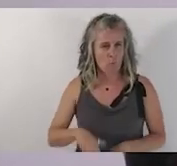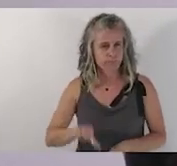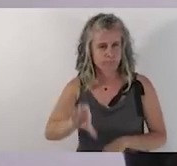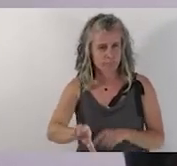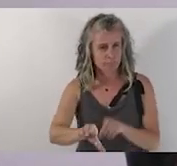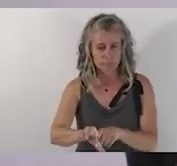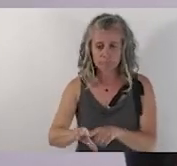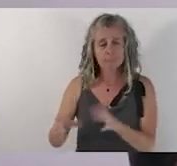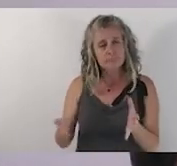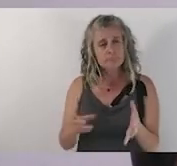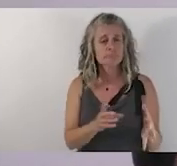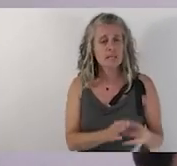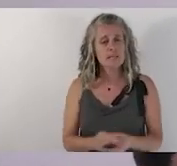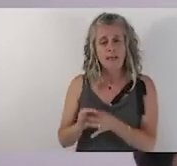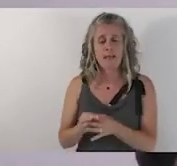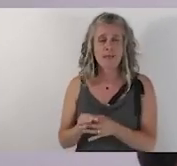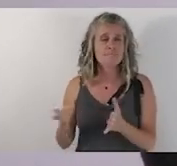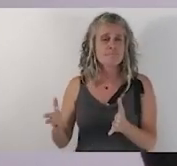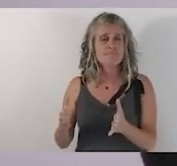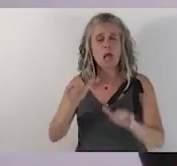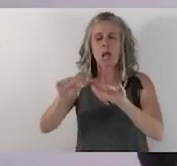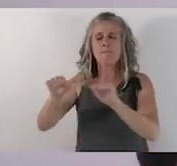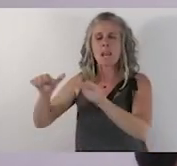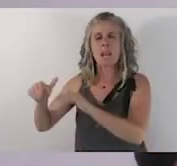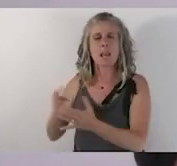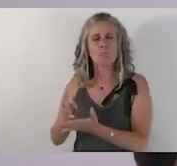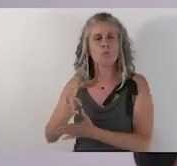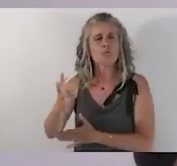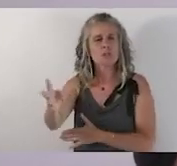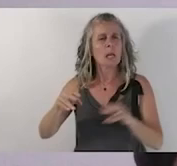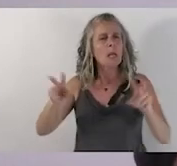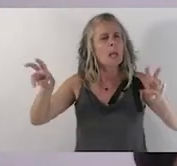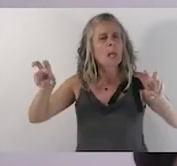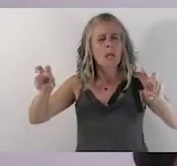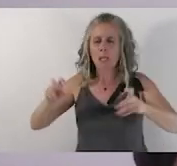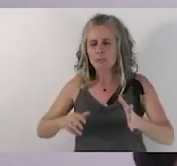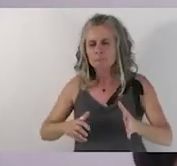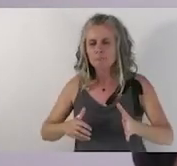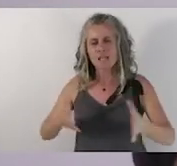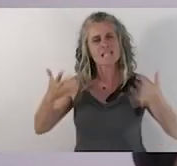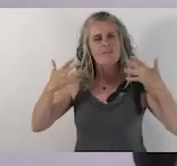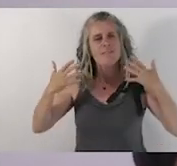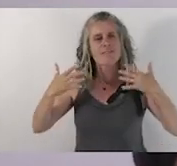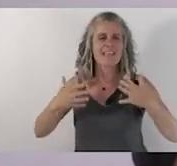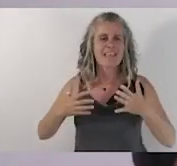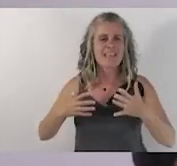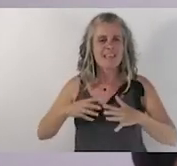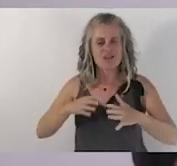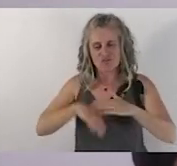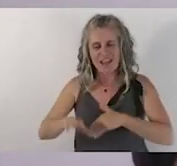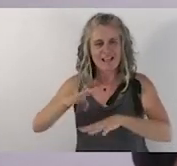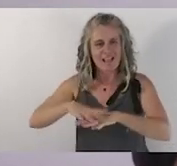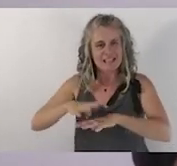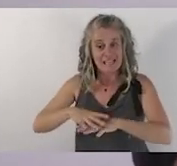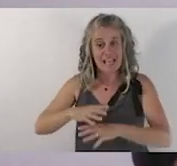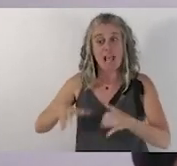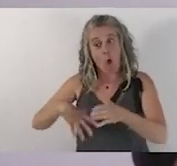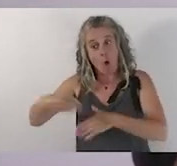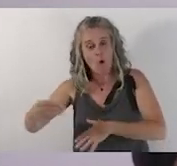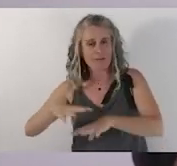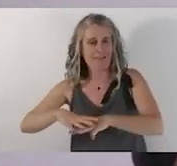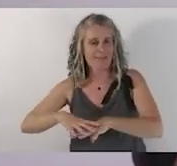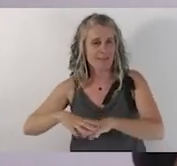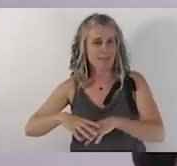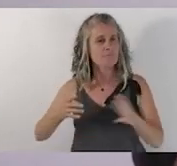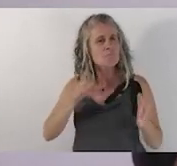s'appelle « S'évader dans les quartiers ». Alors c'est « S'évader dans les quartiers », mais c'est « S'évader hors les quartiers » aussi, puisqu'il y aura deux actions. Une action, une soirée par